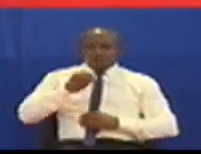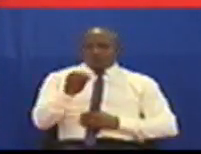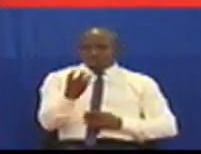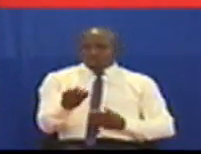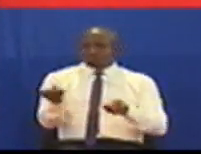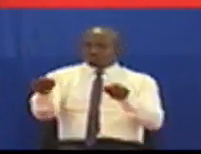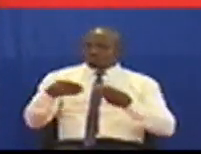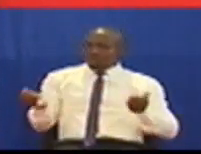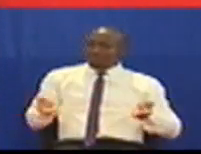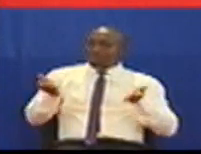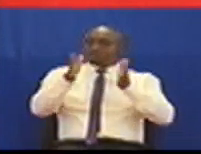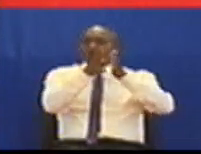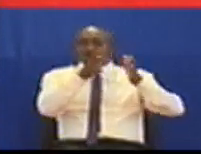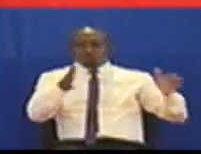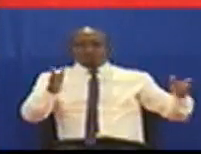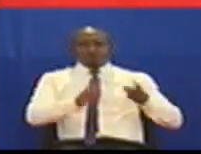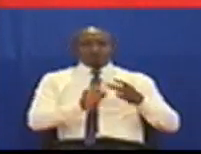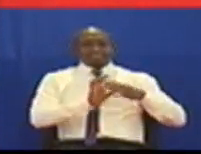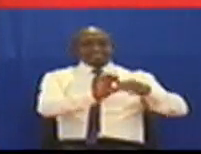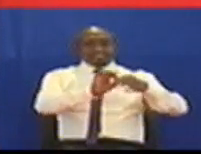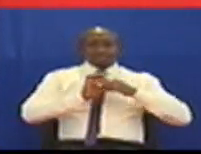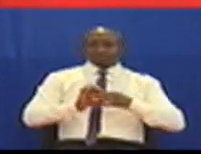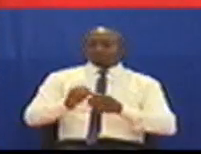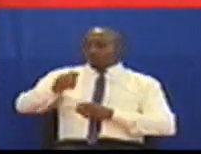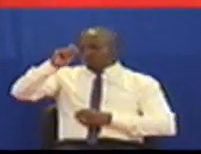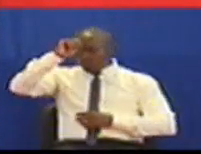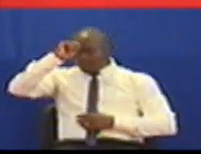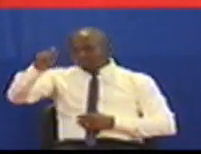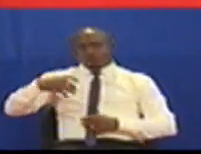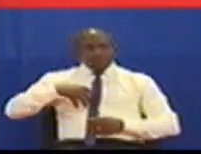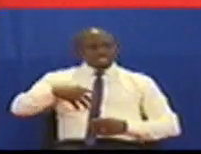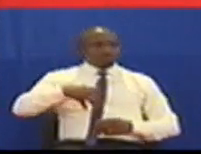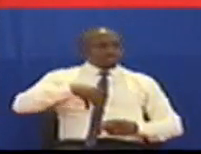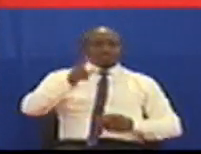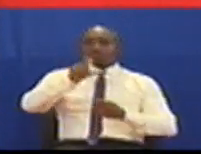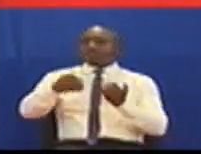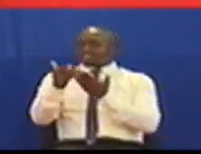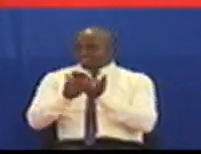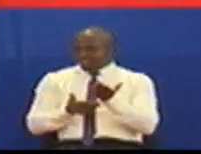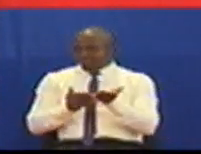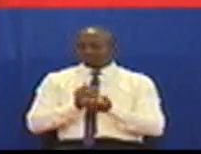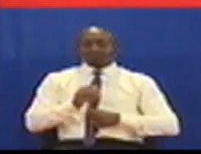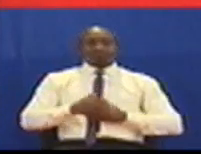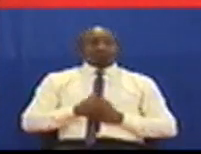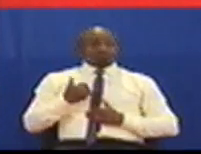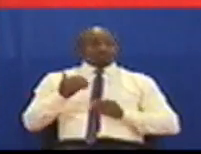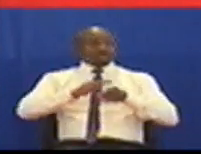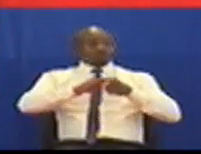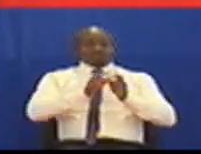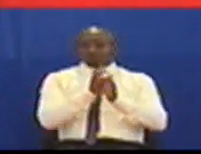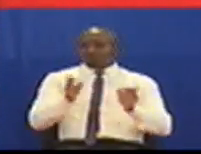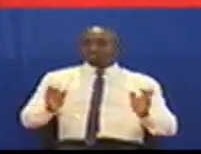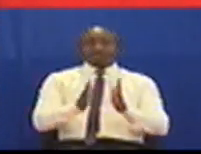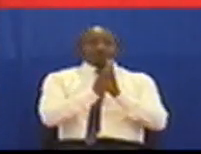maendeleo makubwa sana, wakisaidiana na heshima waziri na wananchi kwa ujumla. Na mimi nichukue nafasi pia